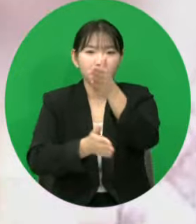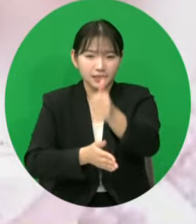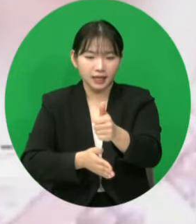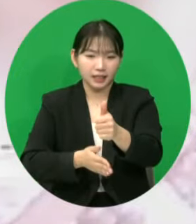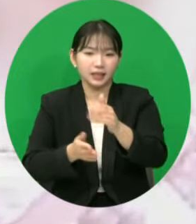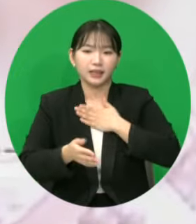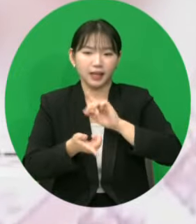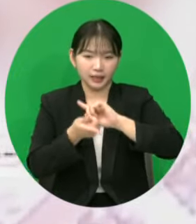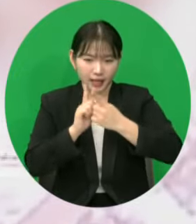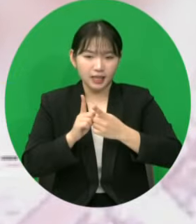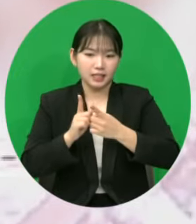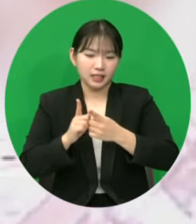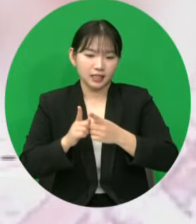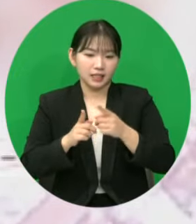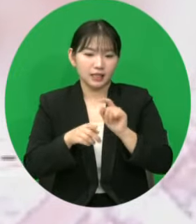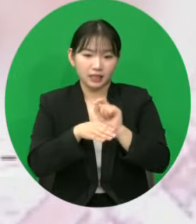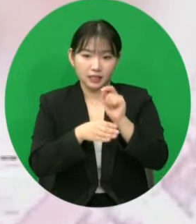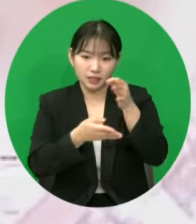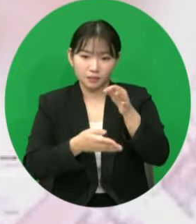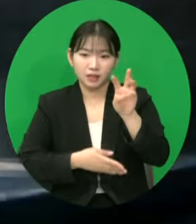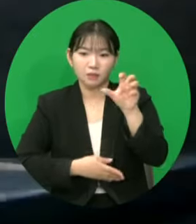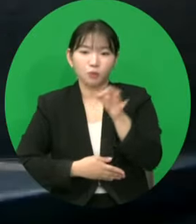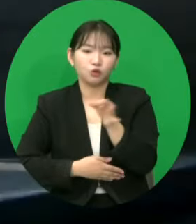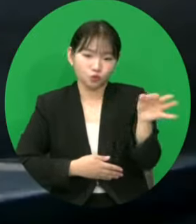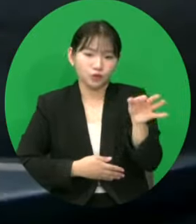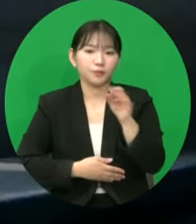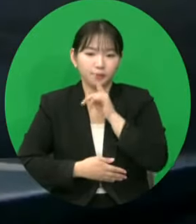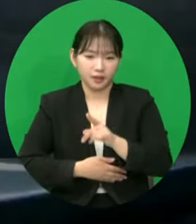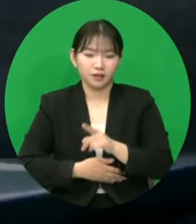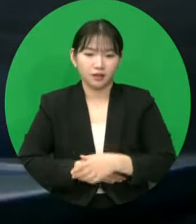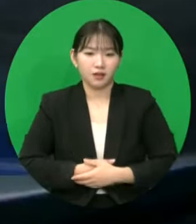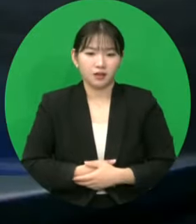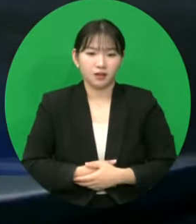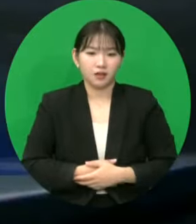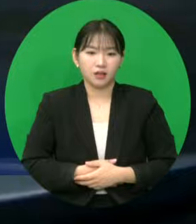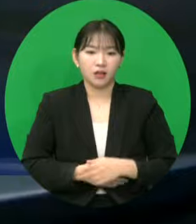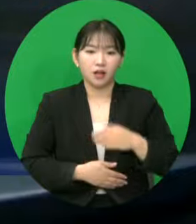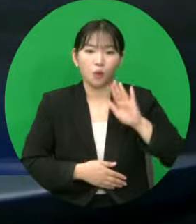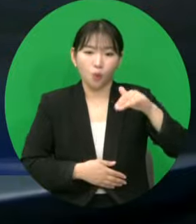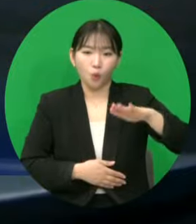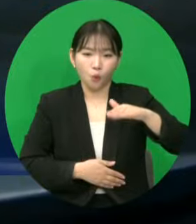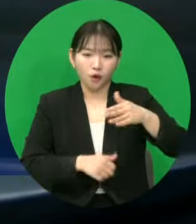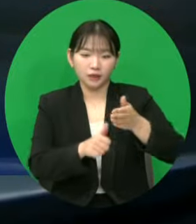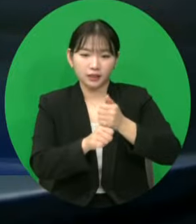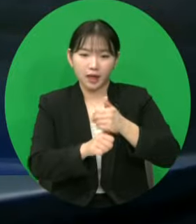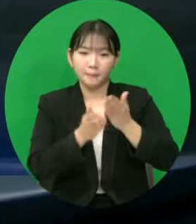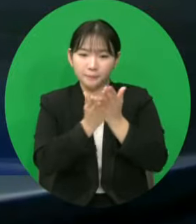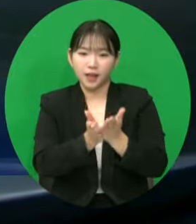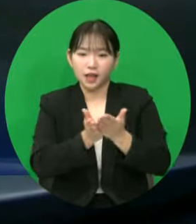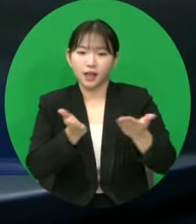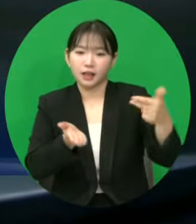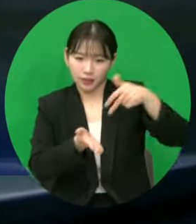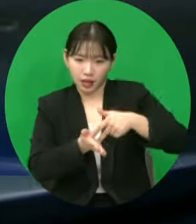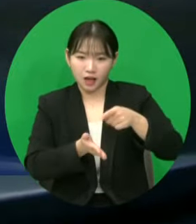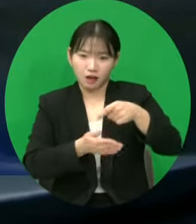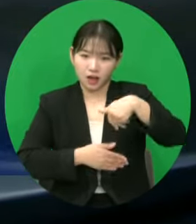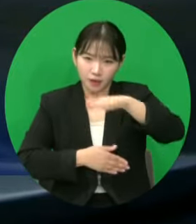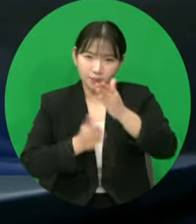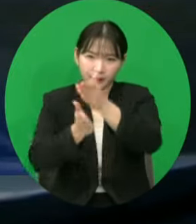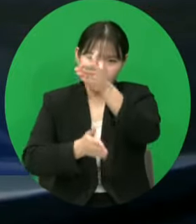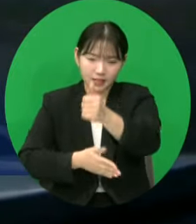요금 35만 원을 지불해 줄 것이라고 말합니다. 자기가 뽑아야지 그 배를 탄대요. 거기 가보는데